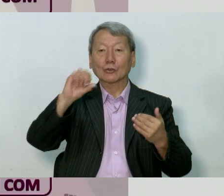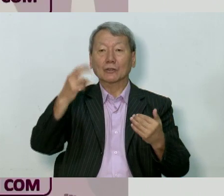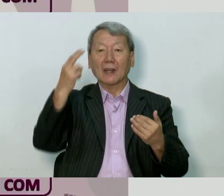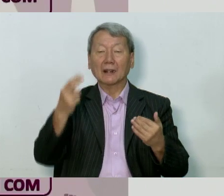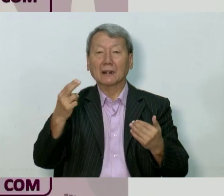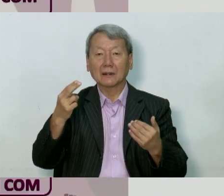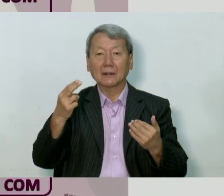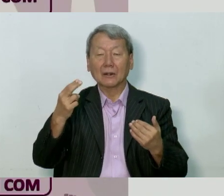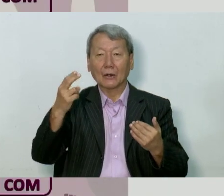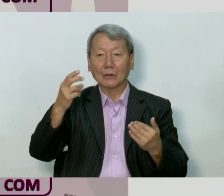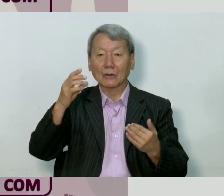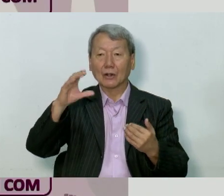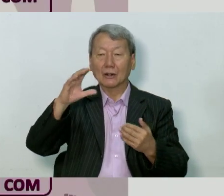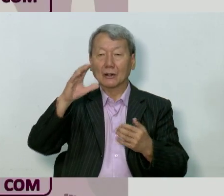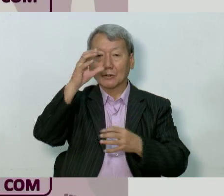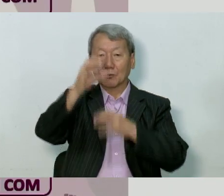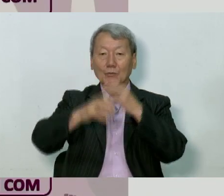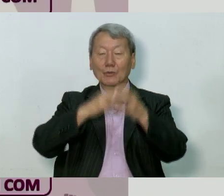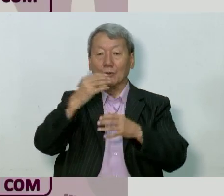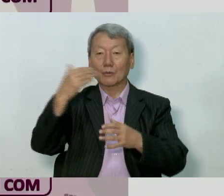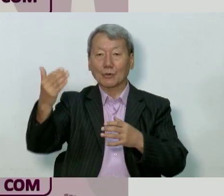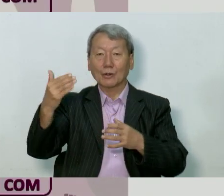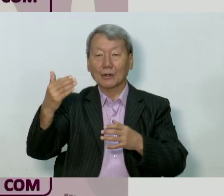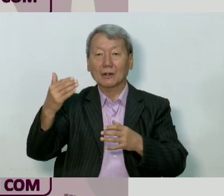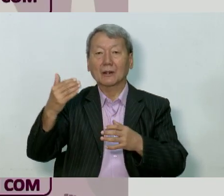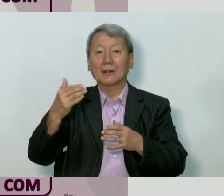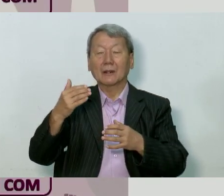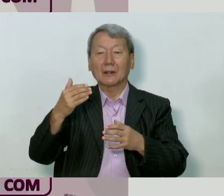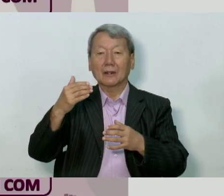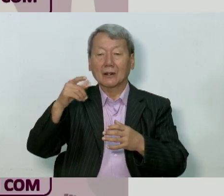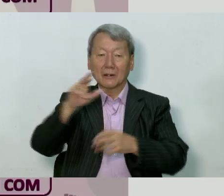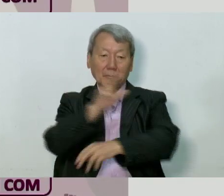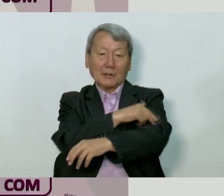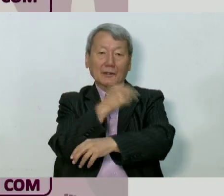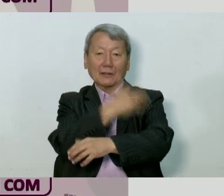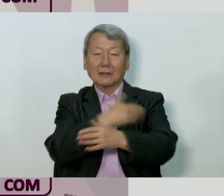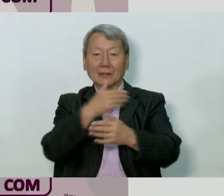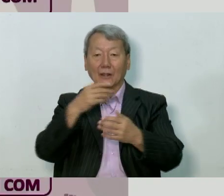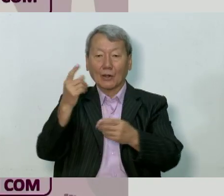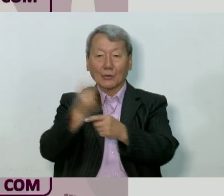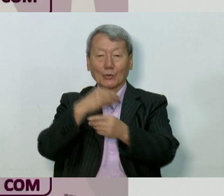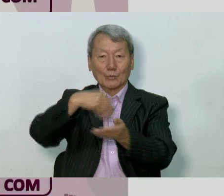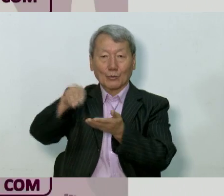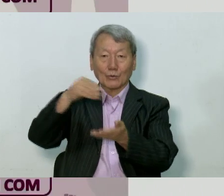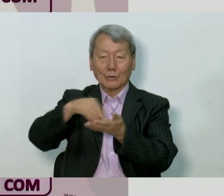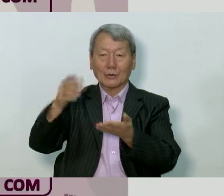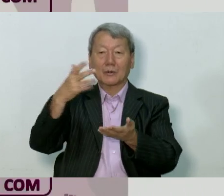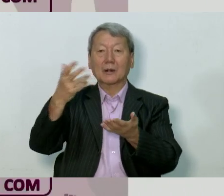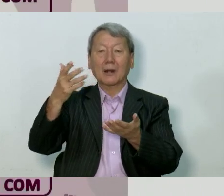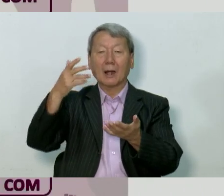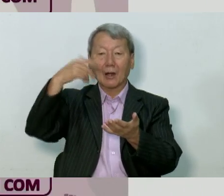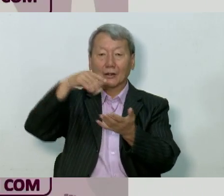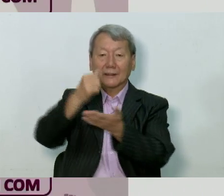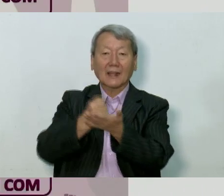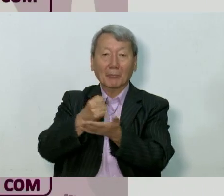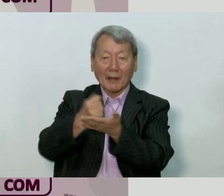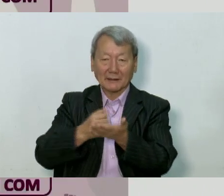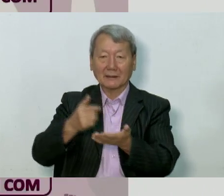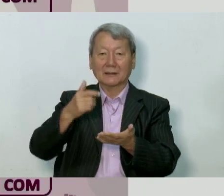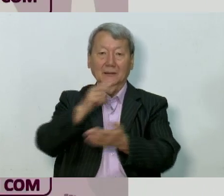социалдык камсыздоо жана элге социалдык жардам боюнча жөлөк пулдарга, медициналык товарларга, стратегиялык